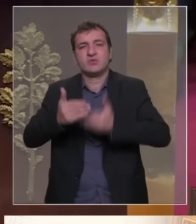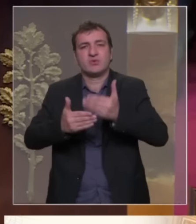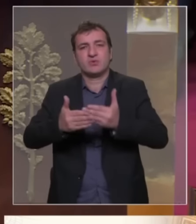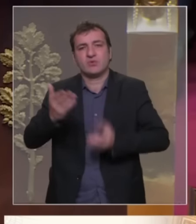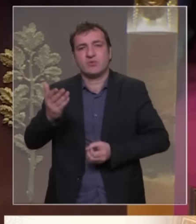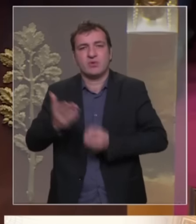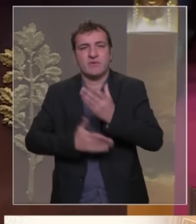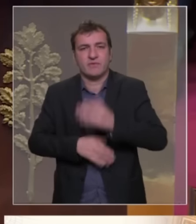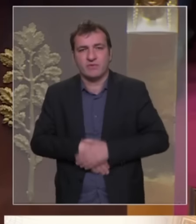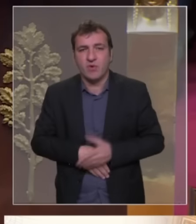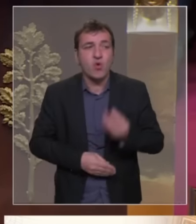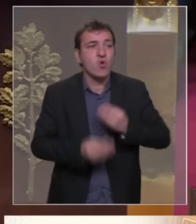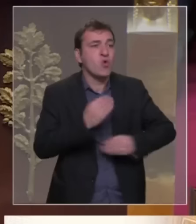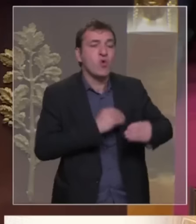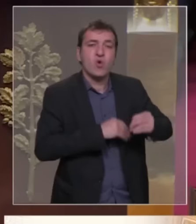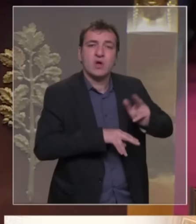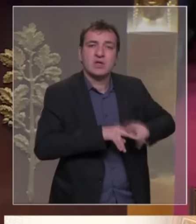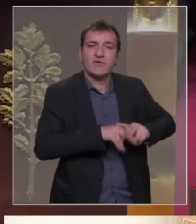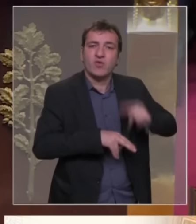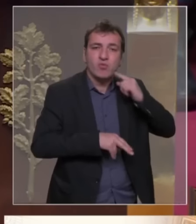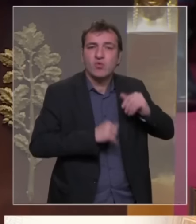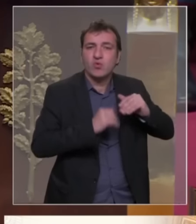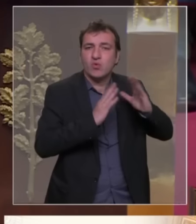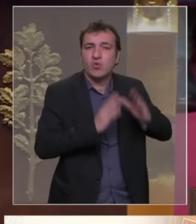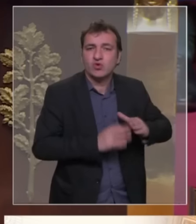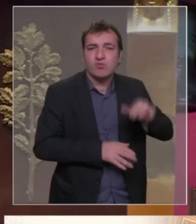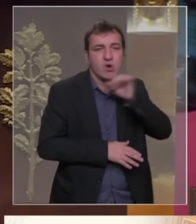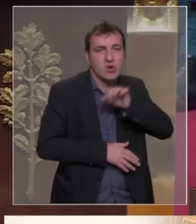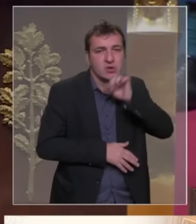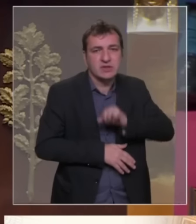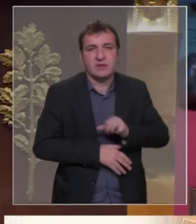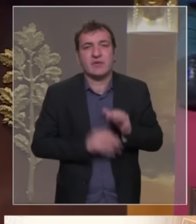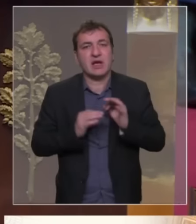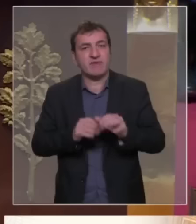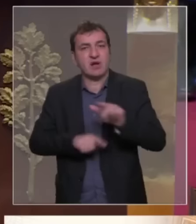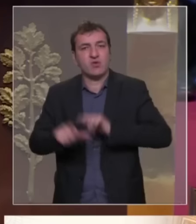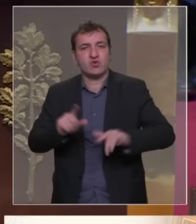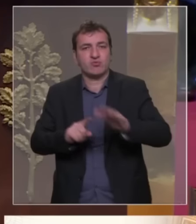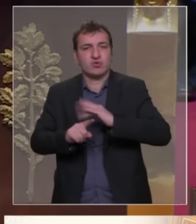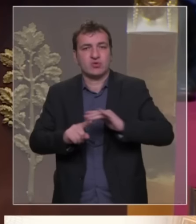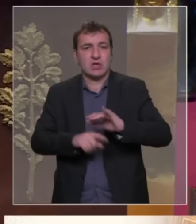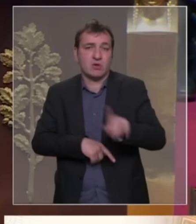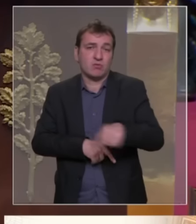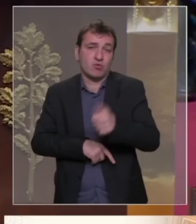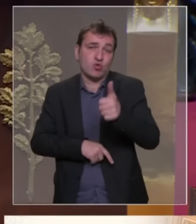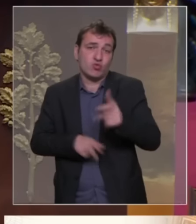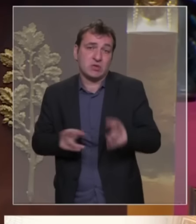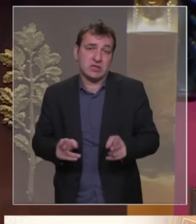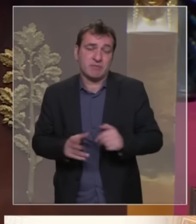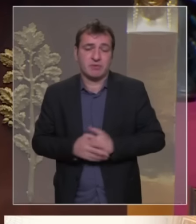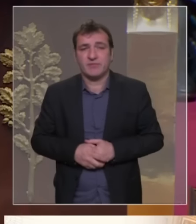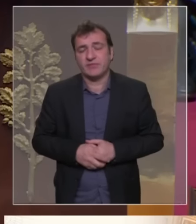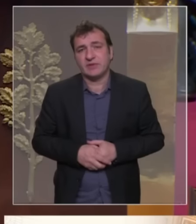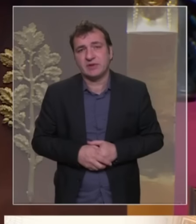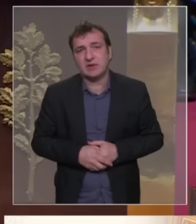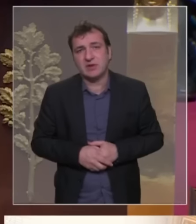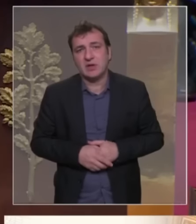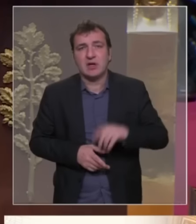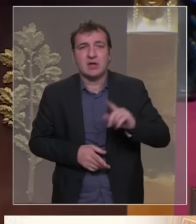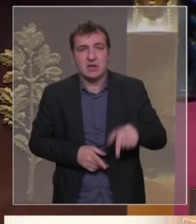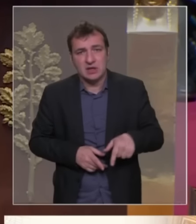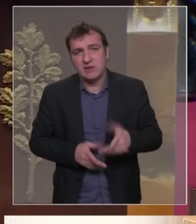des logements anciens. Quant au logement social, il ne devrait être normalement qu'une étape. Les bailleurs doivent pouvoir examiner régulièrement